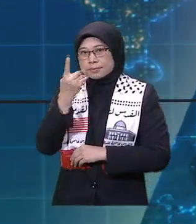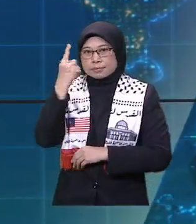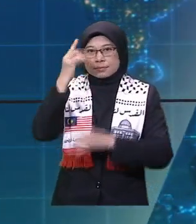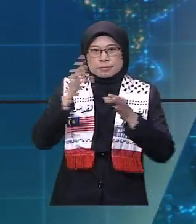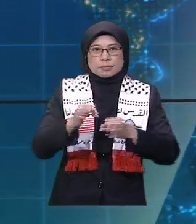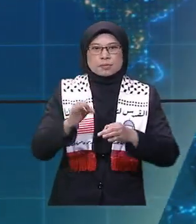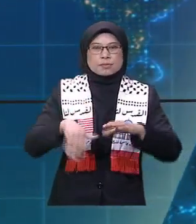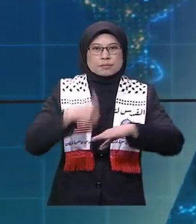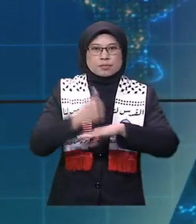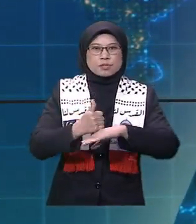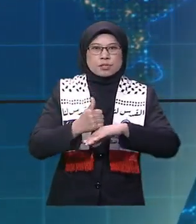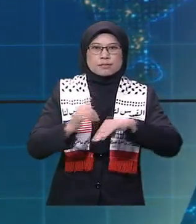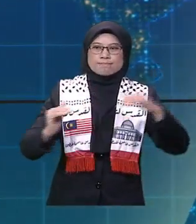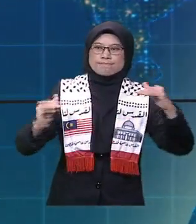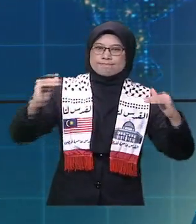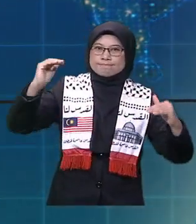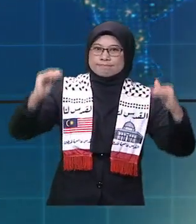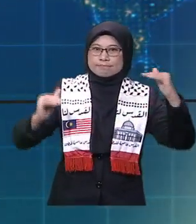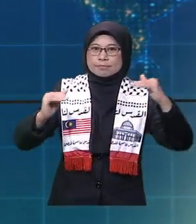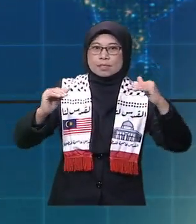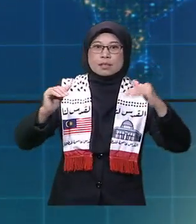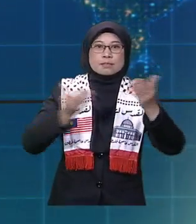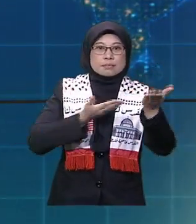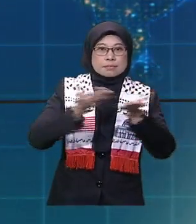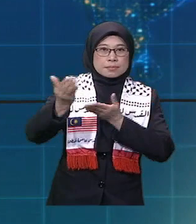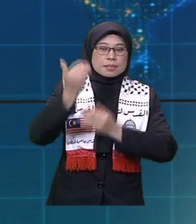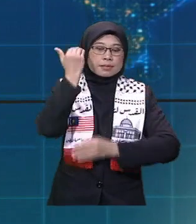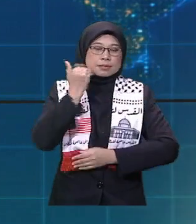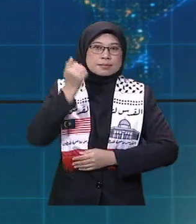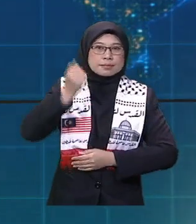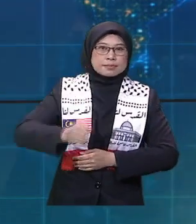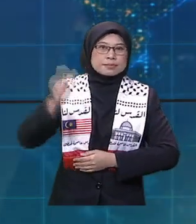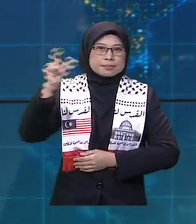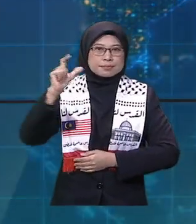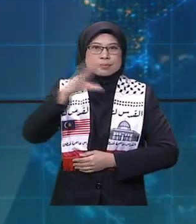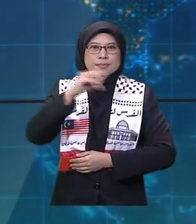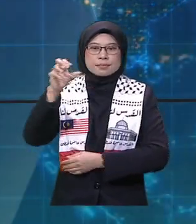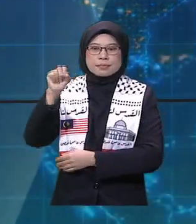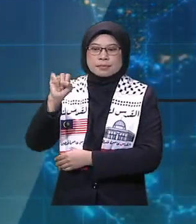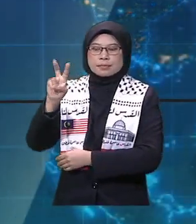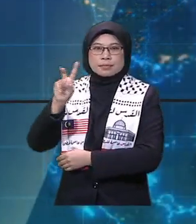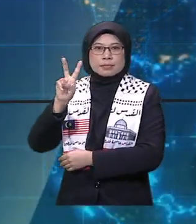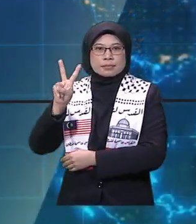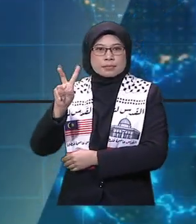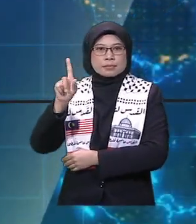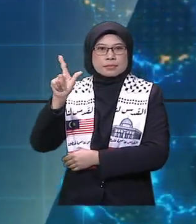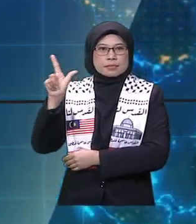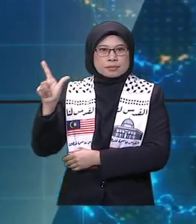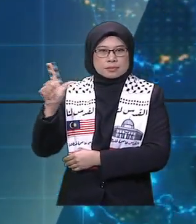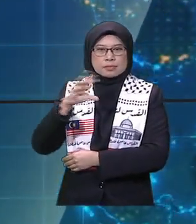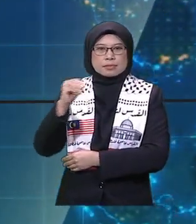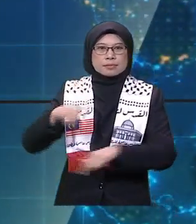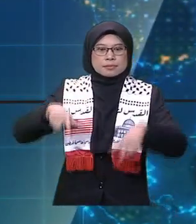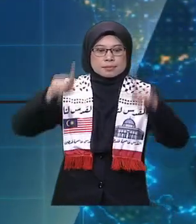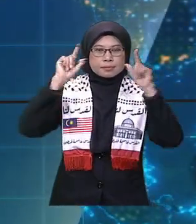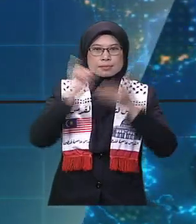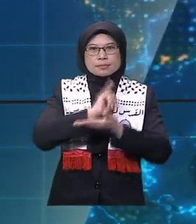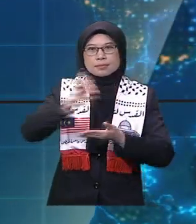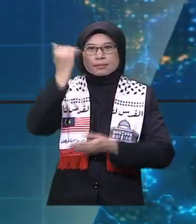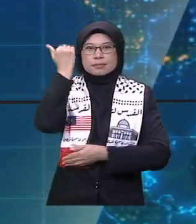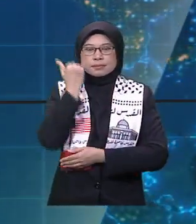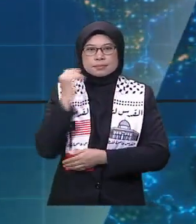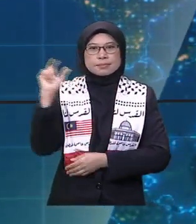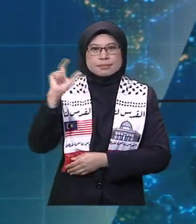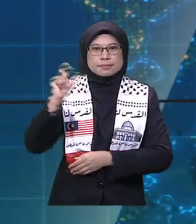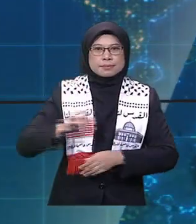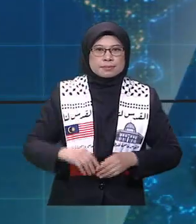bagi mewujudkan keseimbangan antara skim perkhidmatan kehakiman syariah dan perkhidmatan sivil selain memartabatkan institusi mahkamah